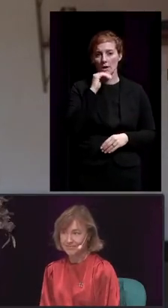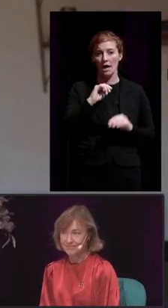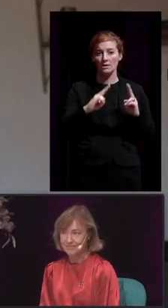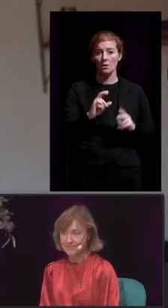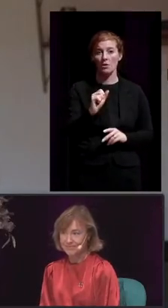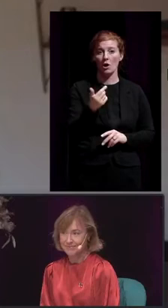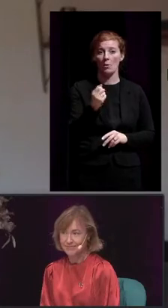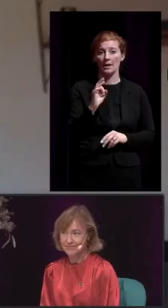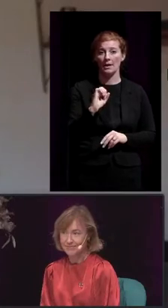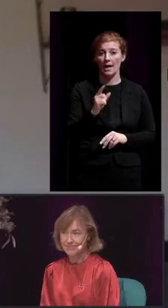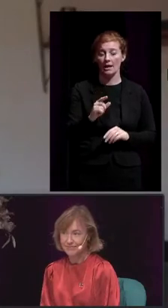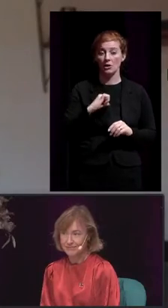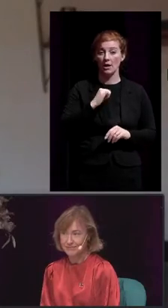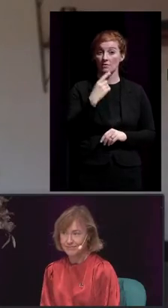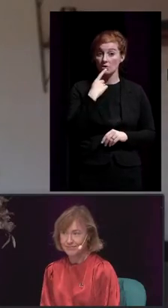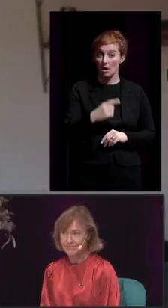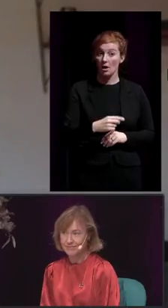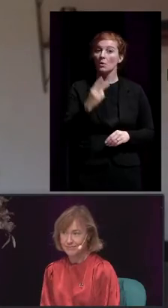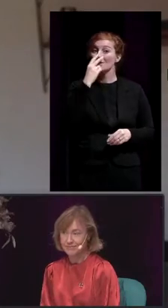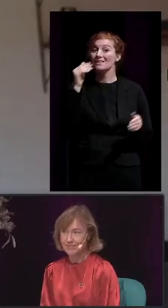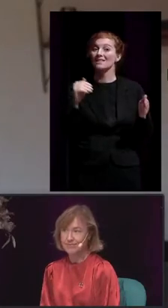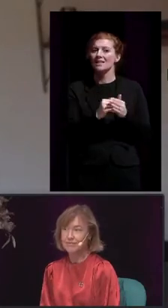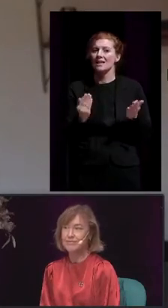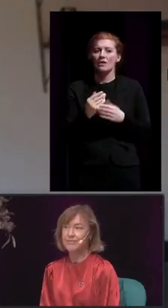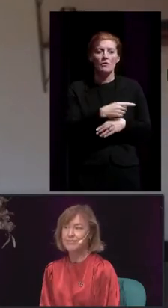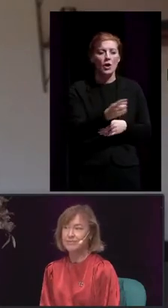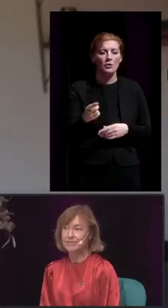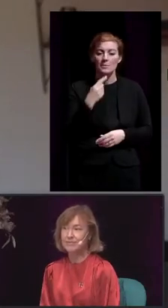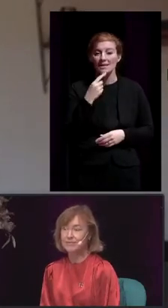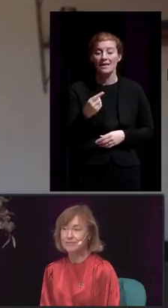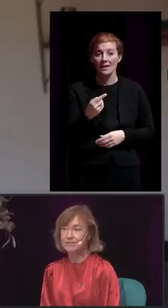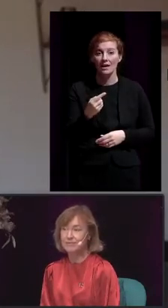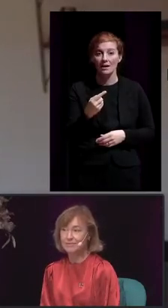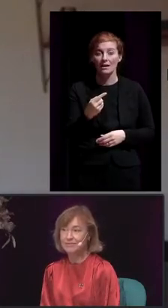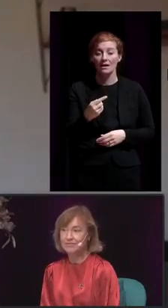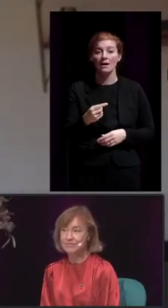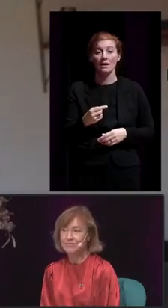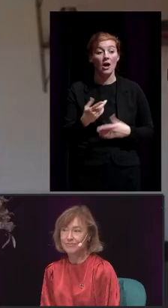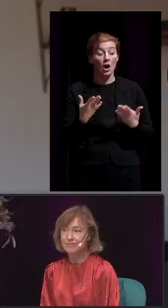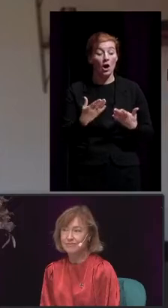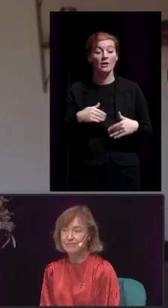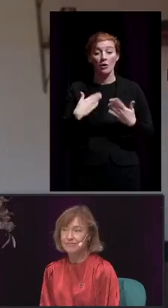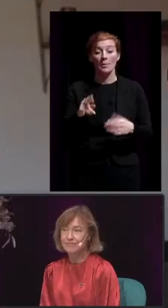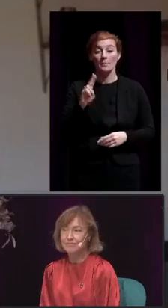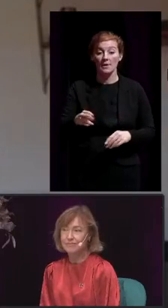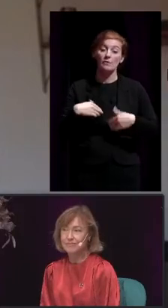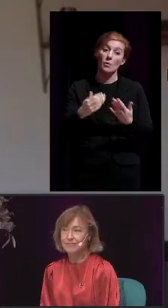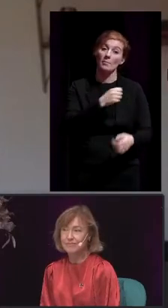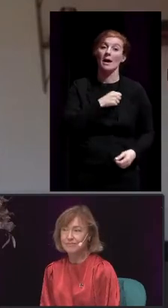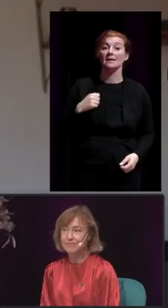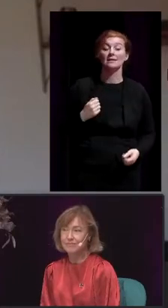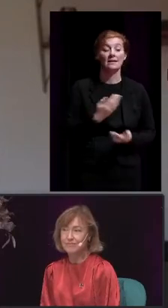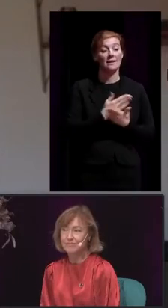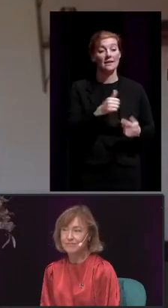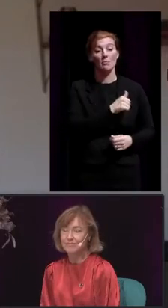se till att det som unga säger faktiskt, att unga faktiskt får makt. Att det inte bara blir ord, utan att de orden